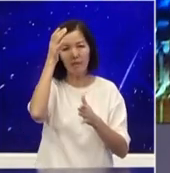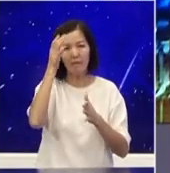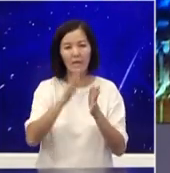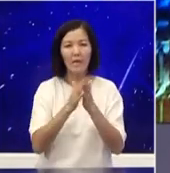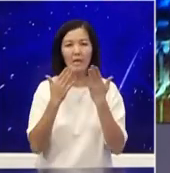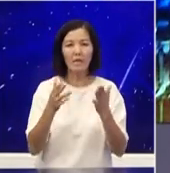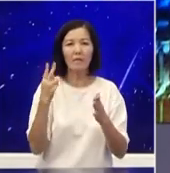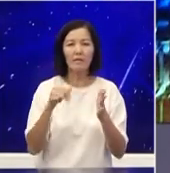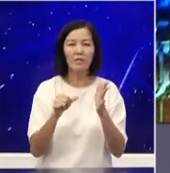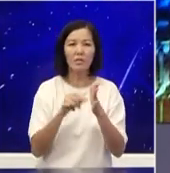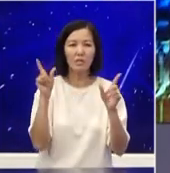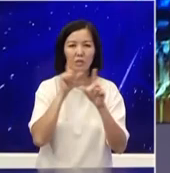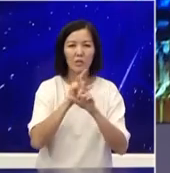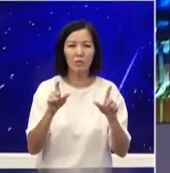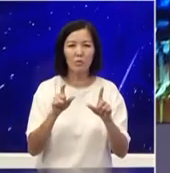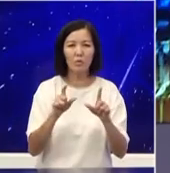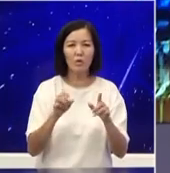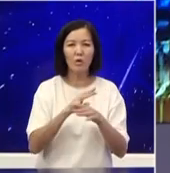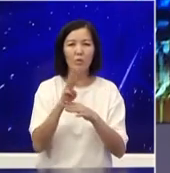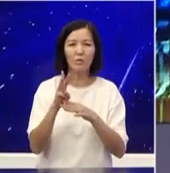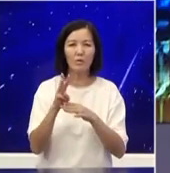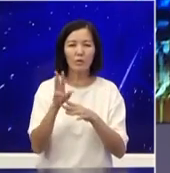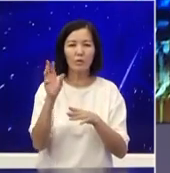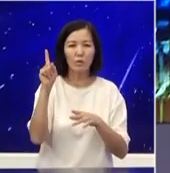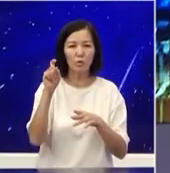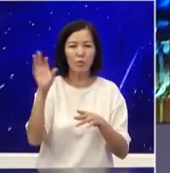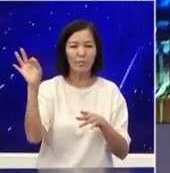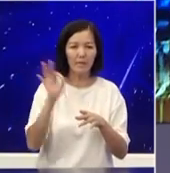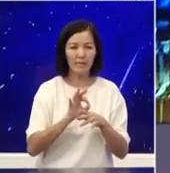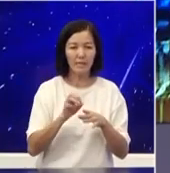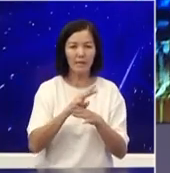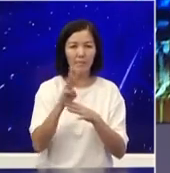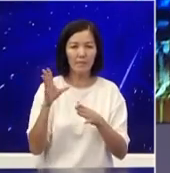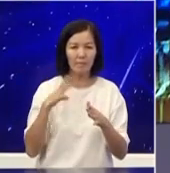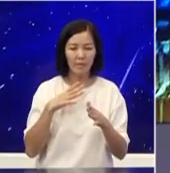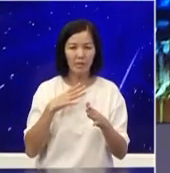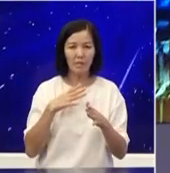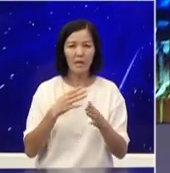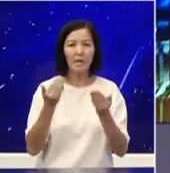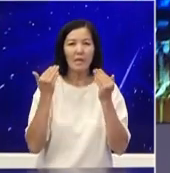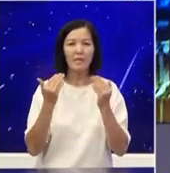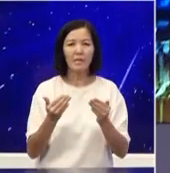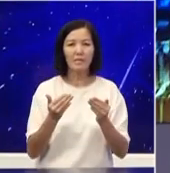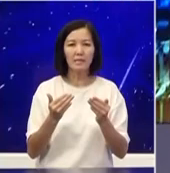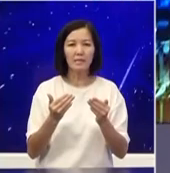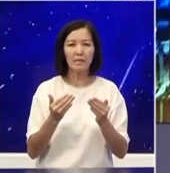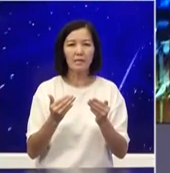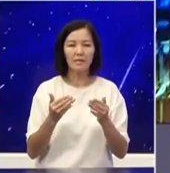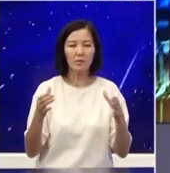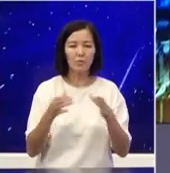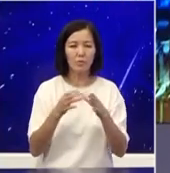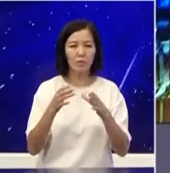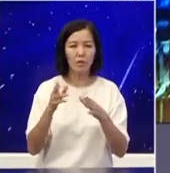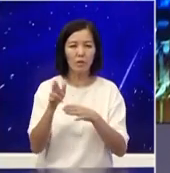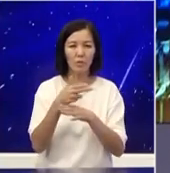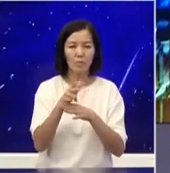фонд 26 школ областного центра укомплектован стопроцентно. За процессом получения неотъемлемого атрибута знаний проследила наша